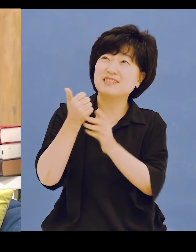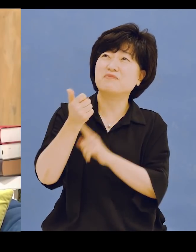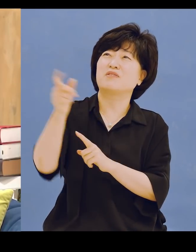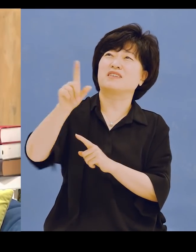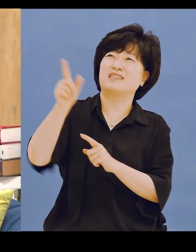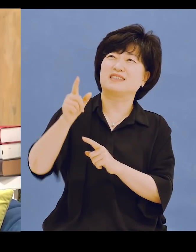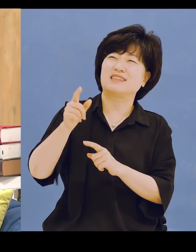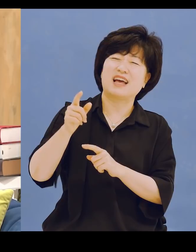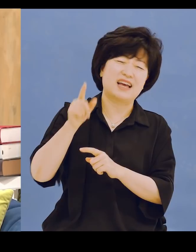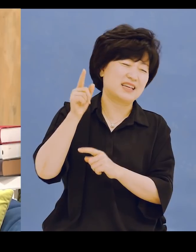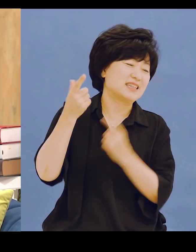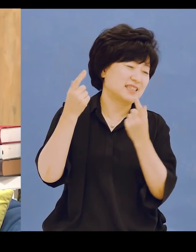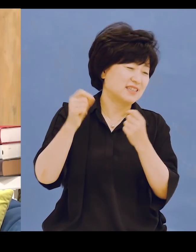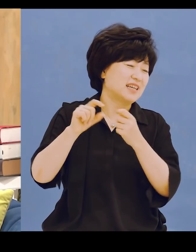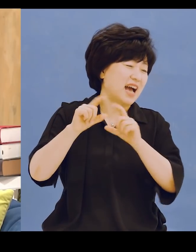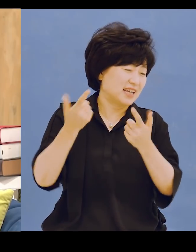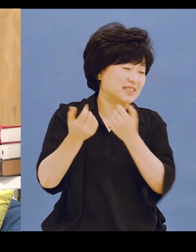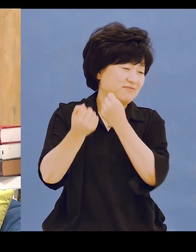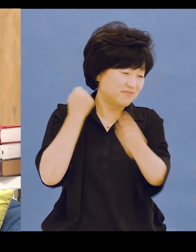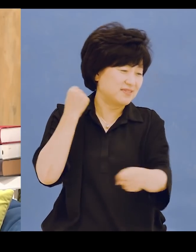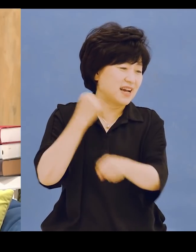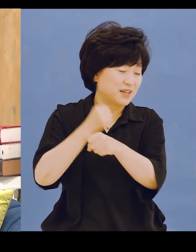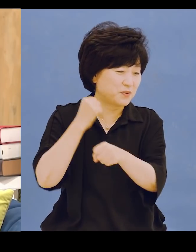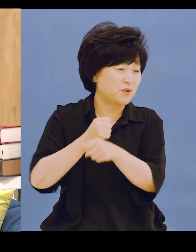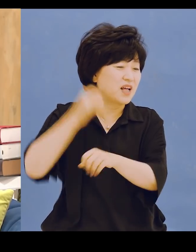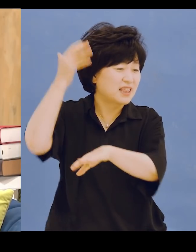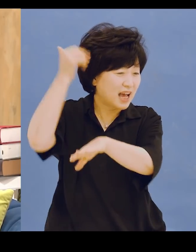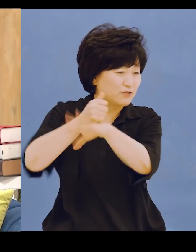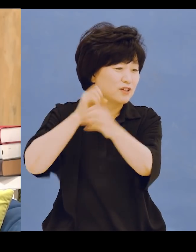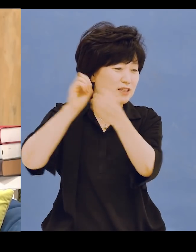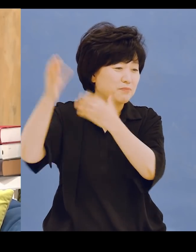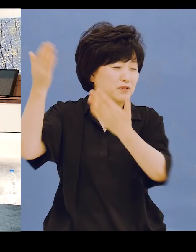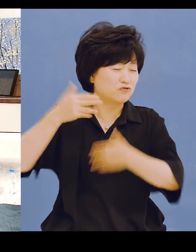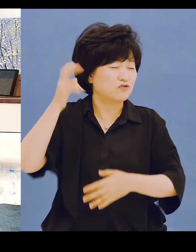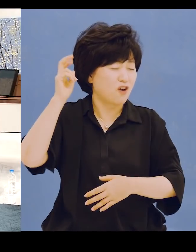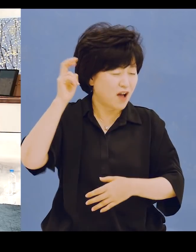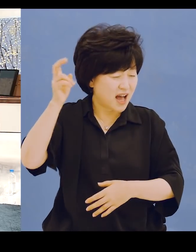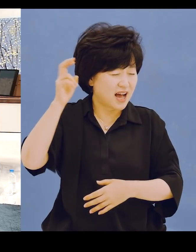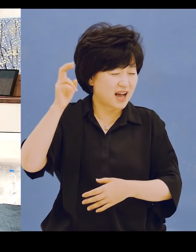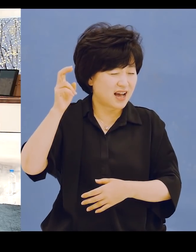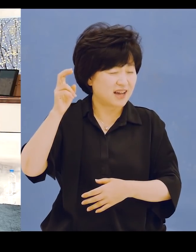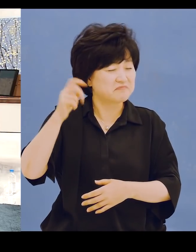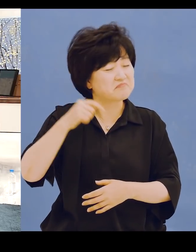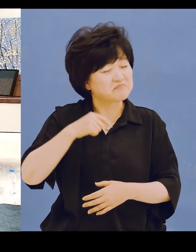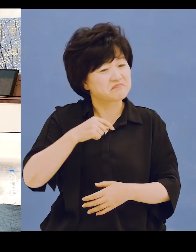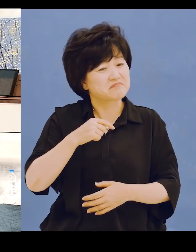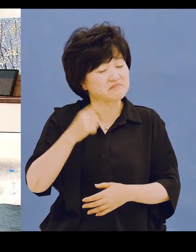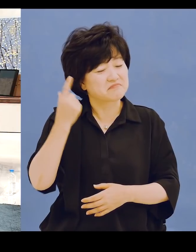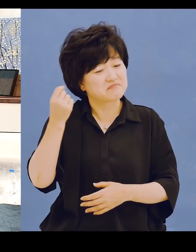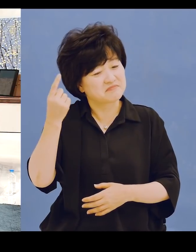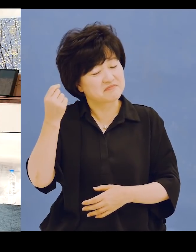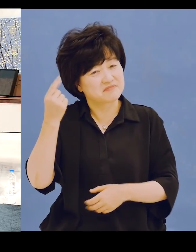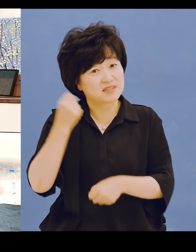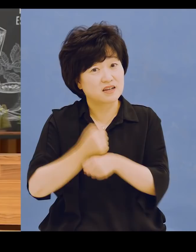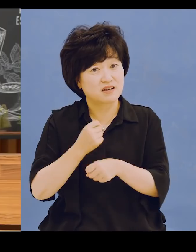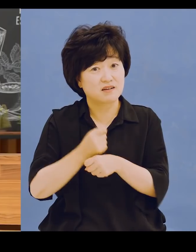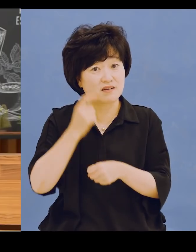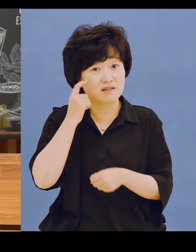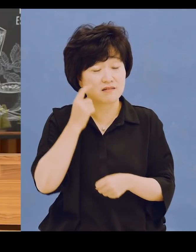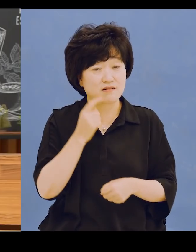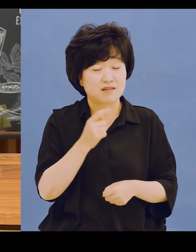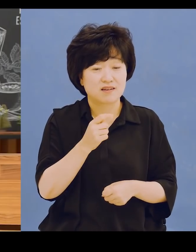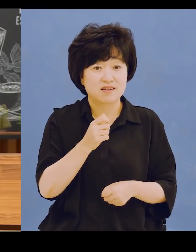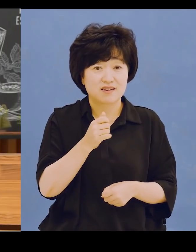아니하실지라도 나중에 응답해 주겠지 이렇게 네, 네, 네. 합리화를 네. 해왔던 거예요. 네. 이게 있을 법한 얘기입니까? 아,